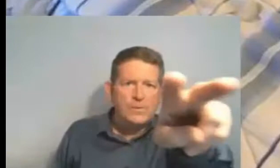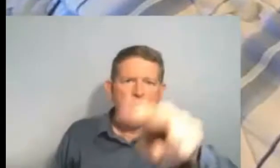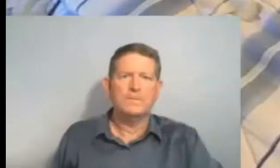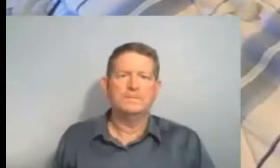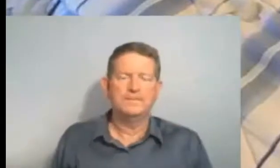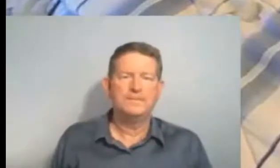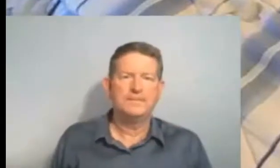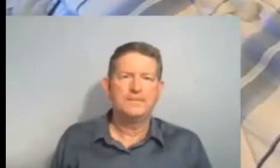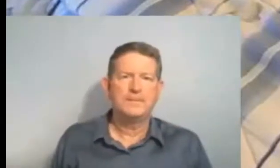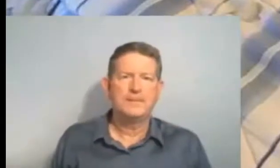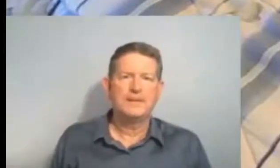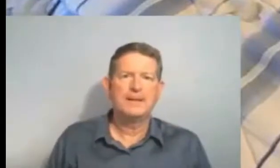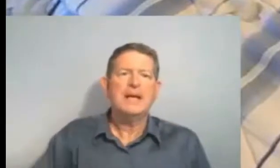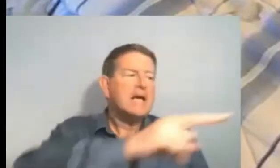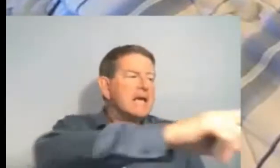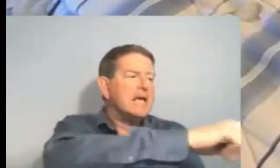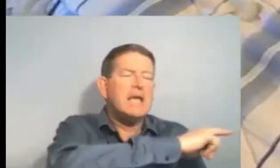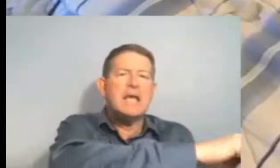Vous.